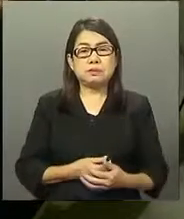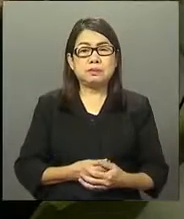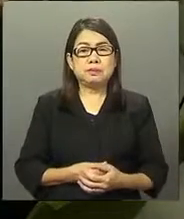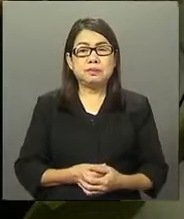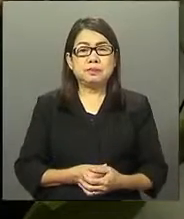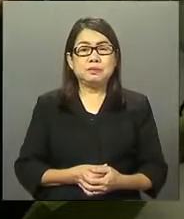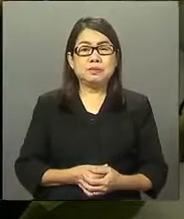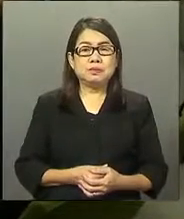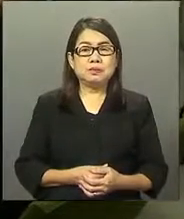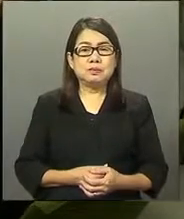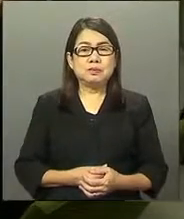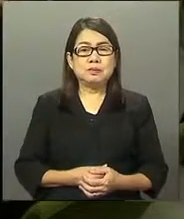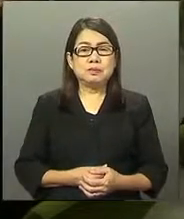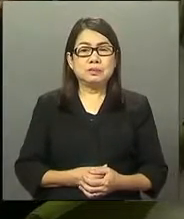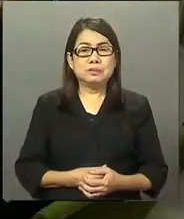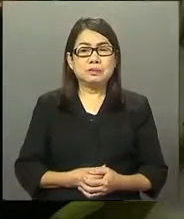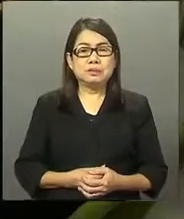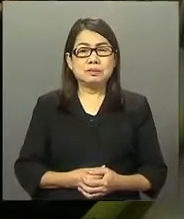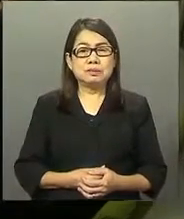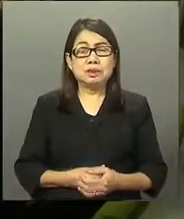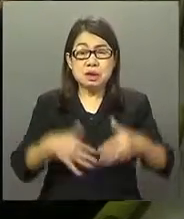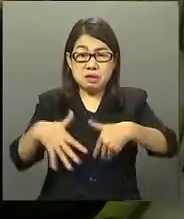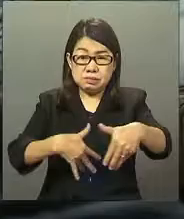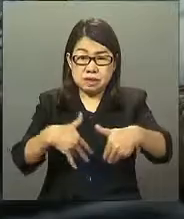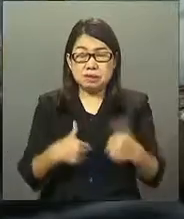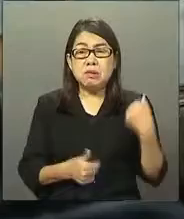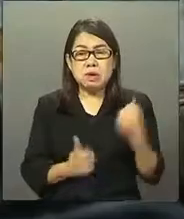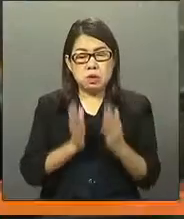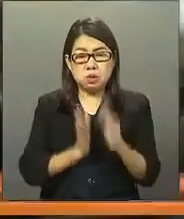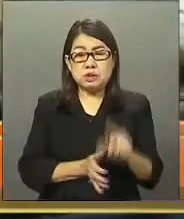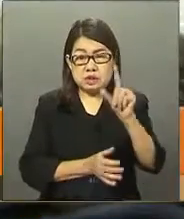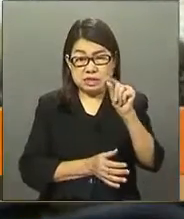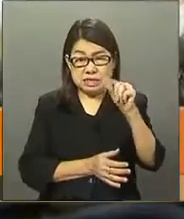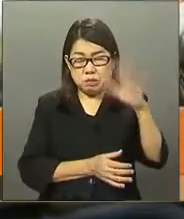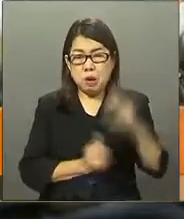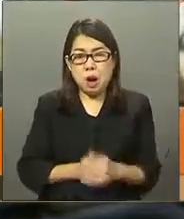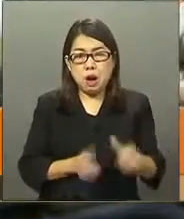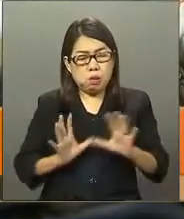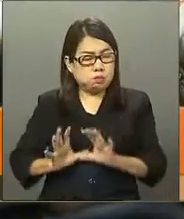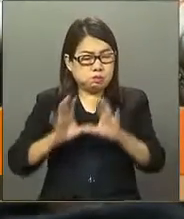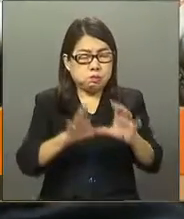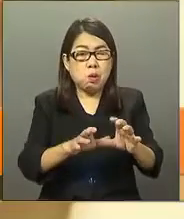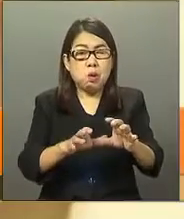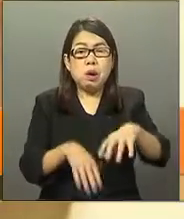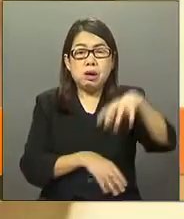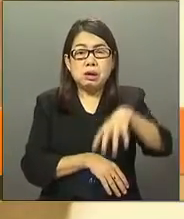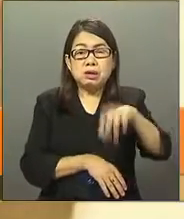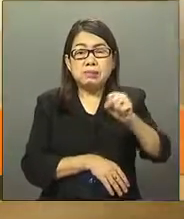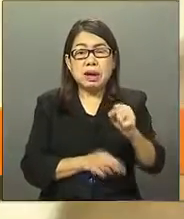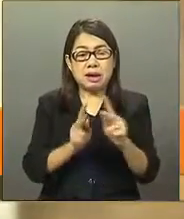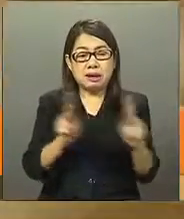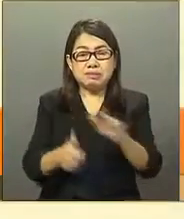เอ็มครับ ไม่ไร ครับ ผู้ร้องเรียนกว่า20คนรวมตัวที่สำนักงานคณะกรรมการคุ้มครองผู้บ